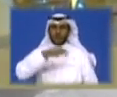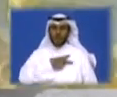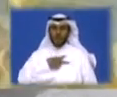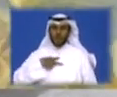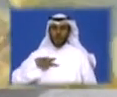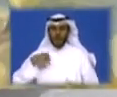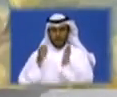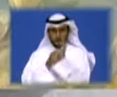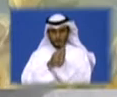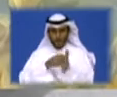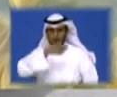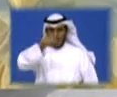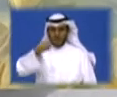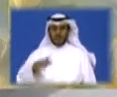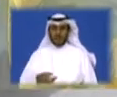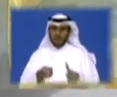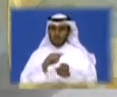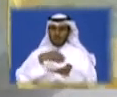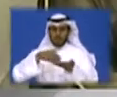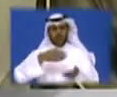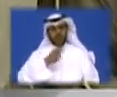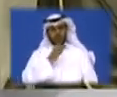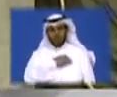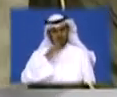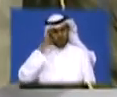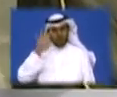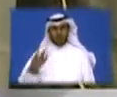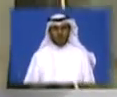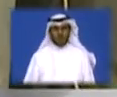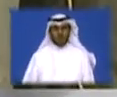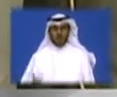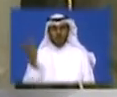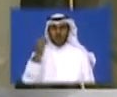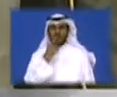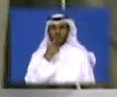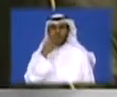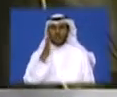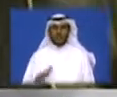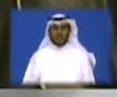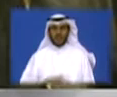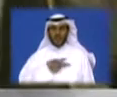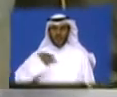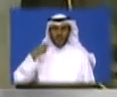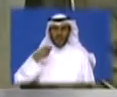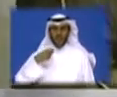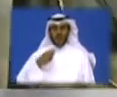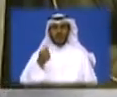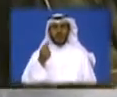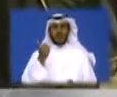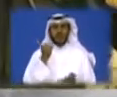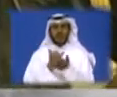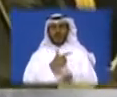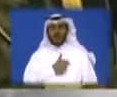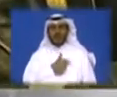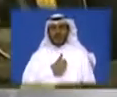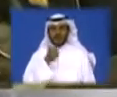فقط للمنفعة العامة. وأقيم الاحتفال باليوبيل الذهبي للإدارة بحضور وزير المالية أنس الصالح وعدد